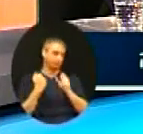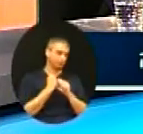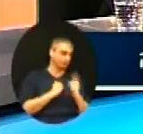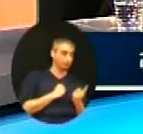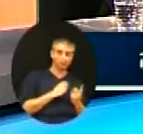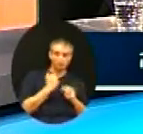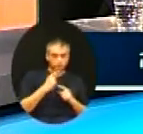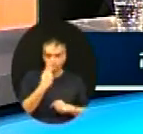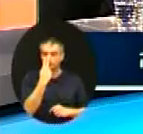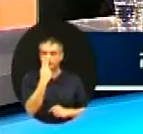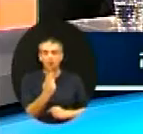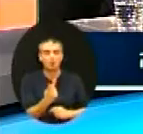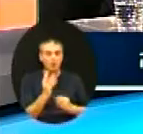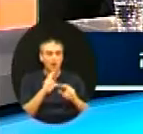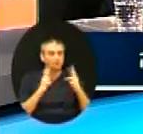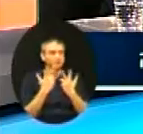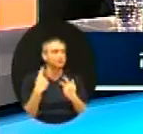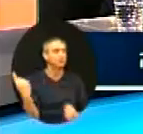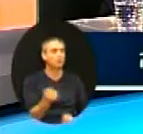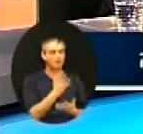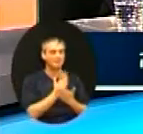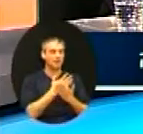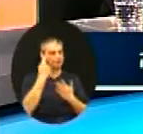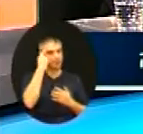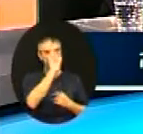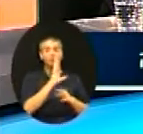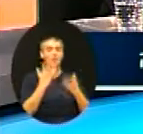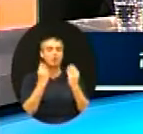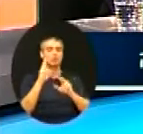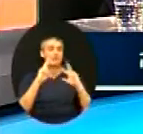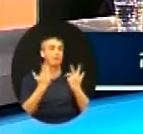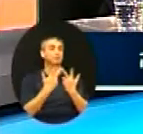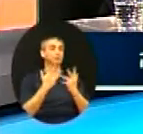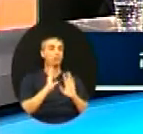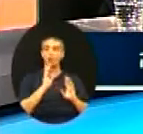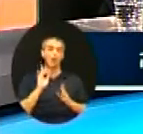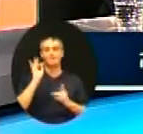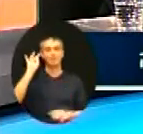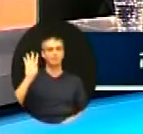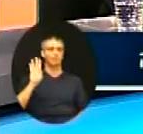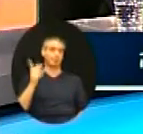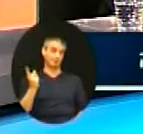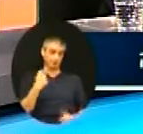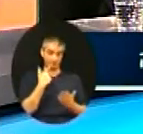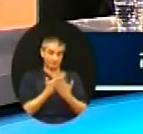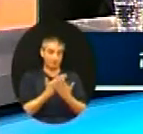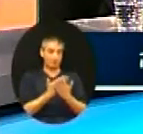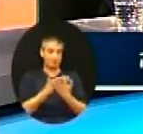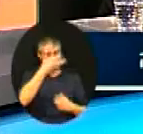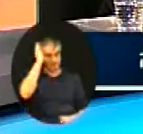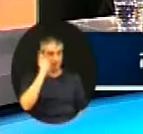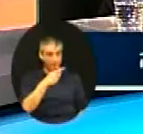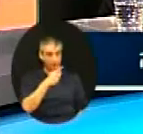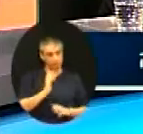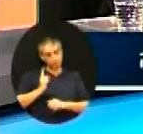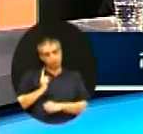לבית. שתחילו להסתכל על הציבור הרחב ולקבוע את העמדות שלהם מה טוב לציבור. לא מה נגד נתניהו. ועובדה שלפיד